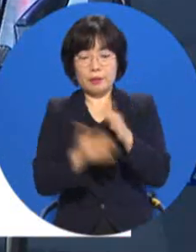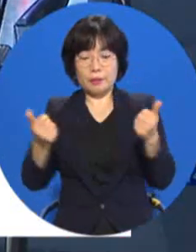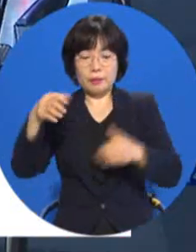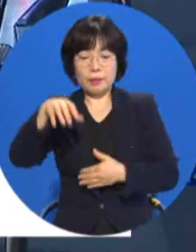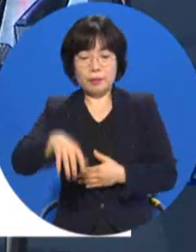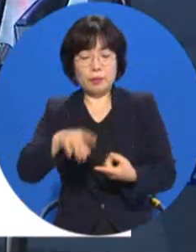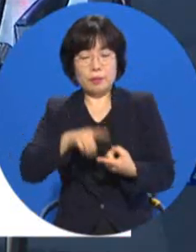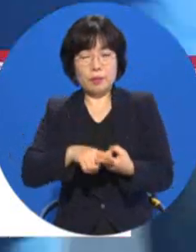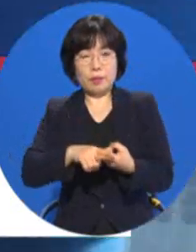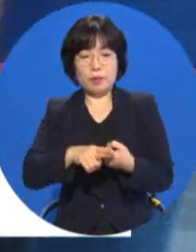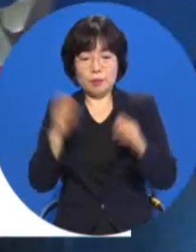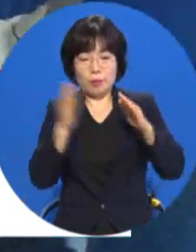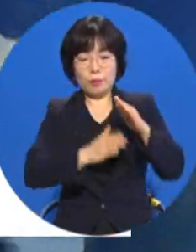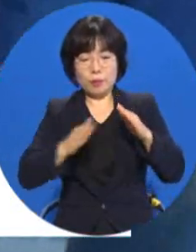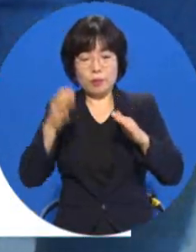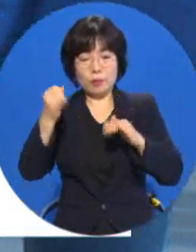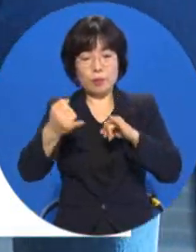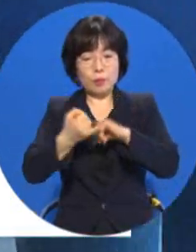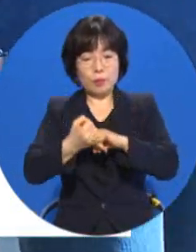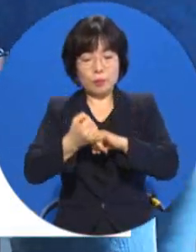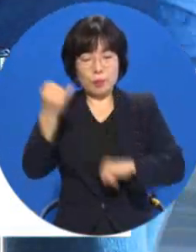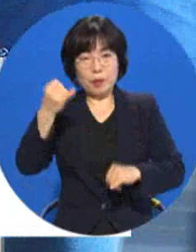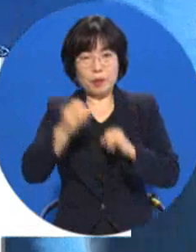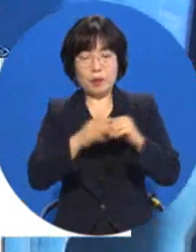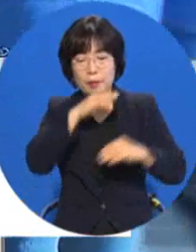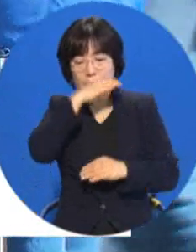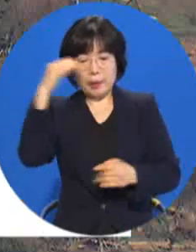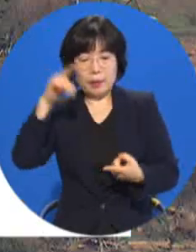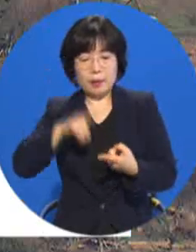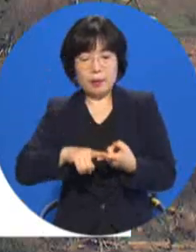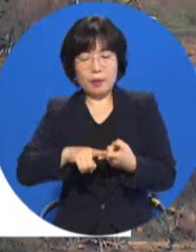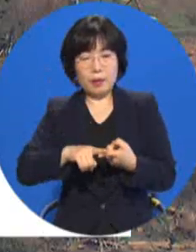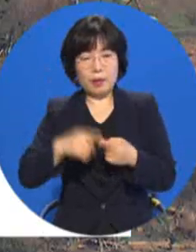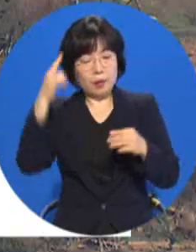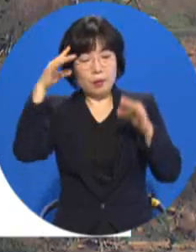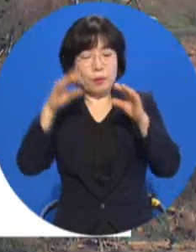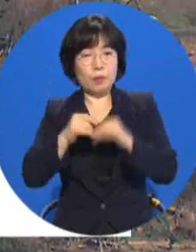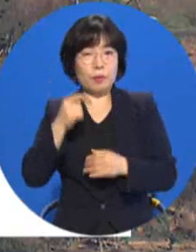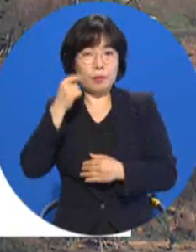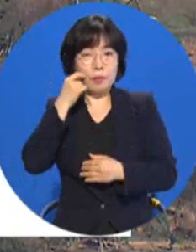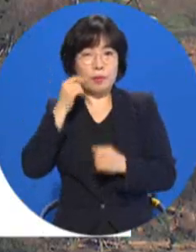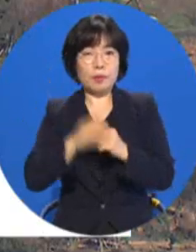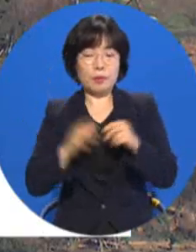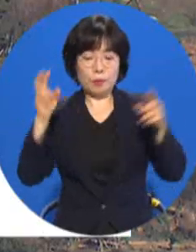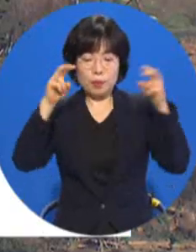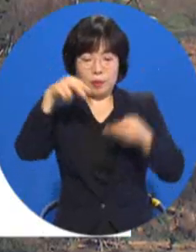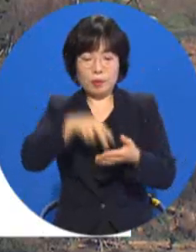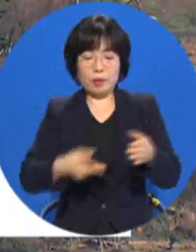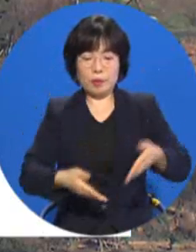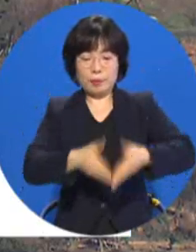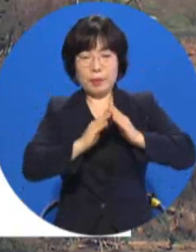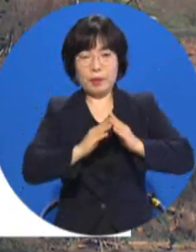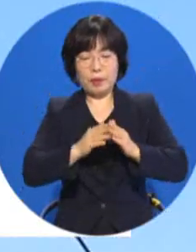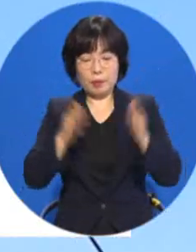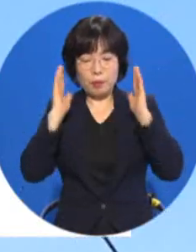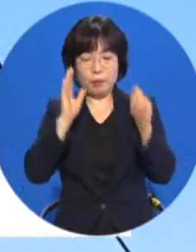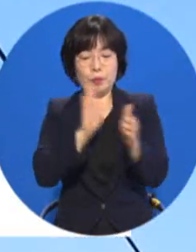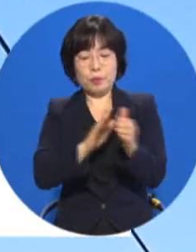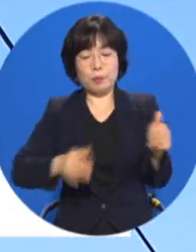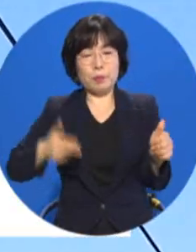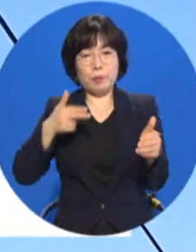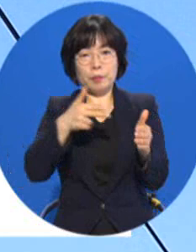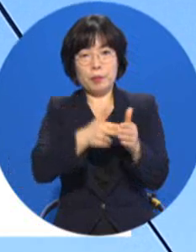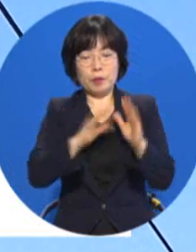시의회가 주장하는 공익기부 약정서의 공정성에 대해 동의할 수 없다며 회사가 설립 의뢰한 장학재단을